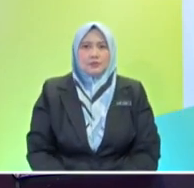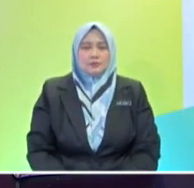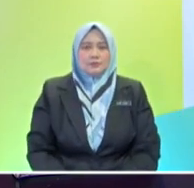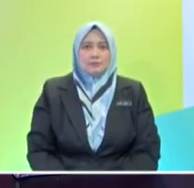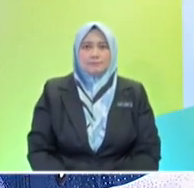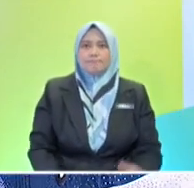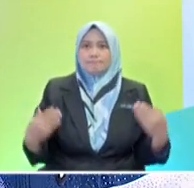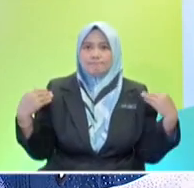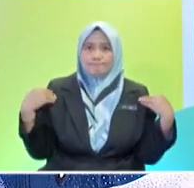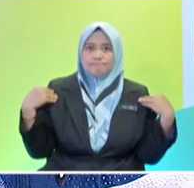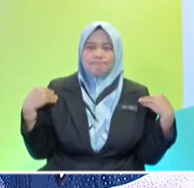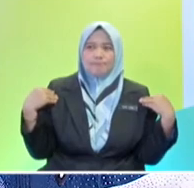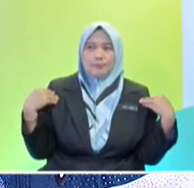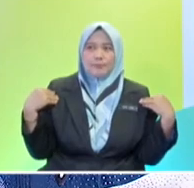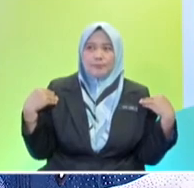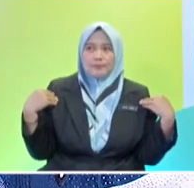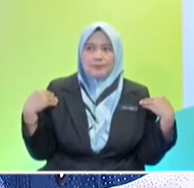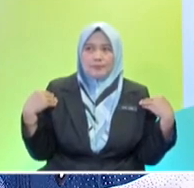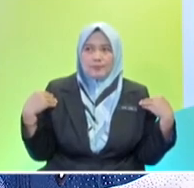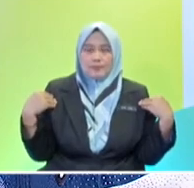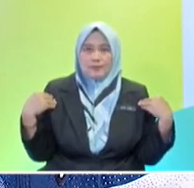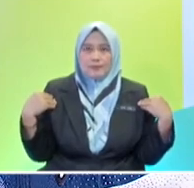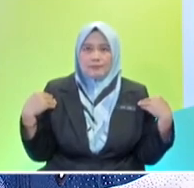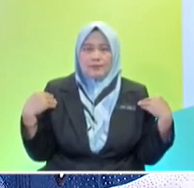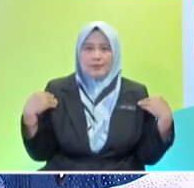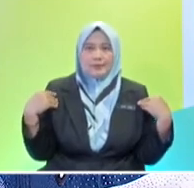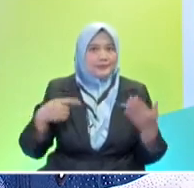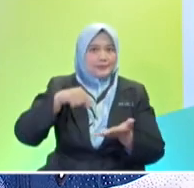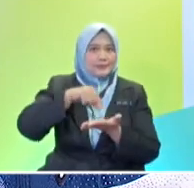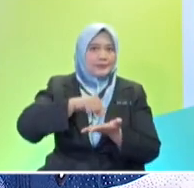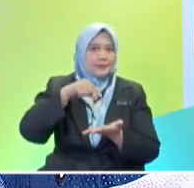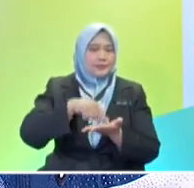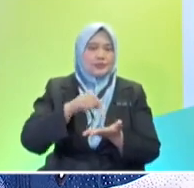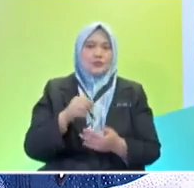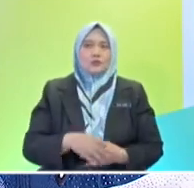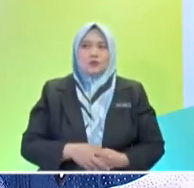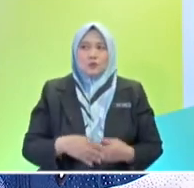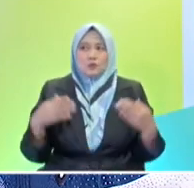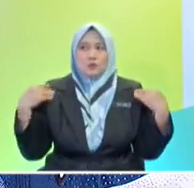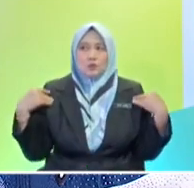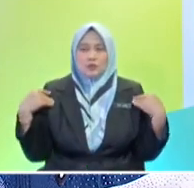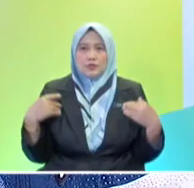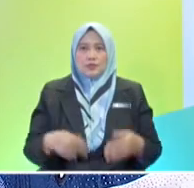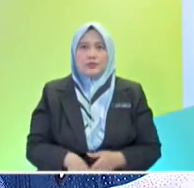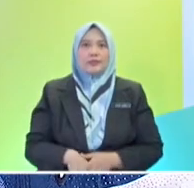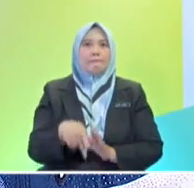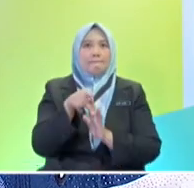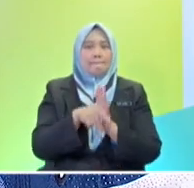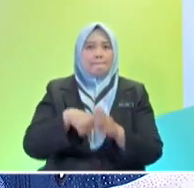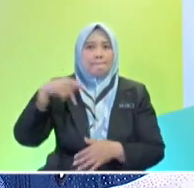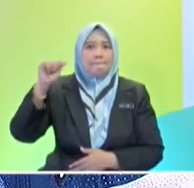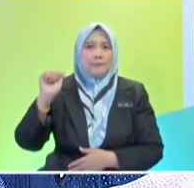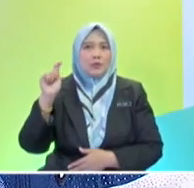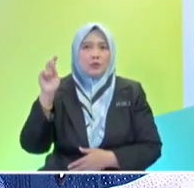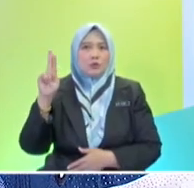Kita ada yang Mira dah cakap tadi ada ayam. Okay. Kemudian kita ada pepatung. Betul Mira.